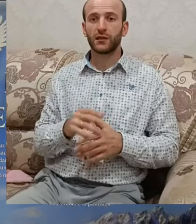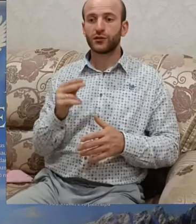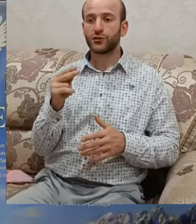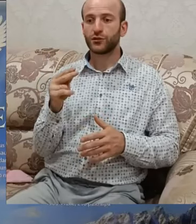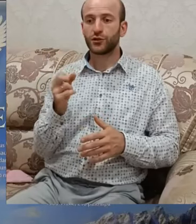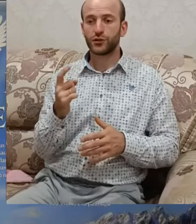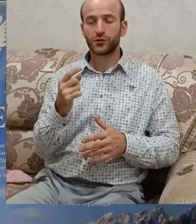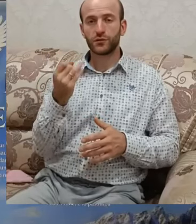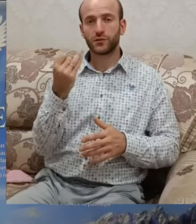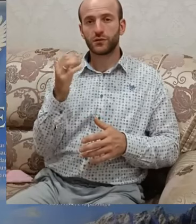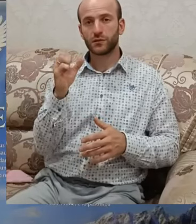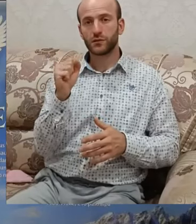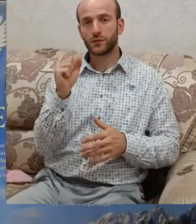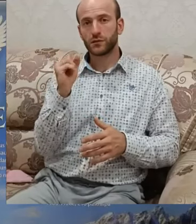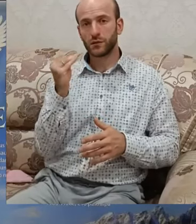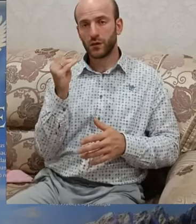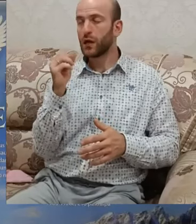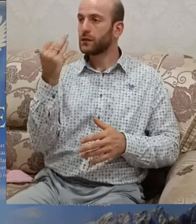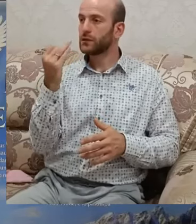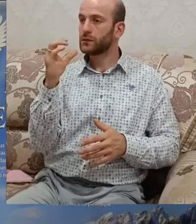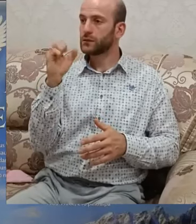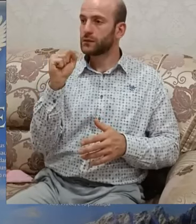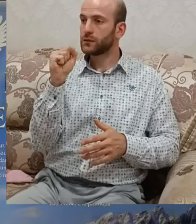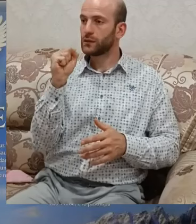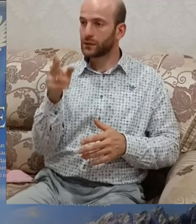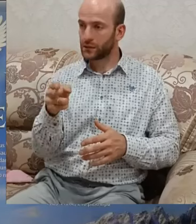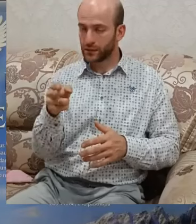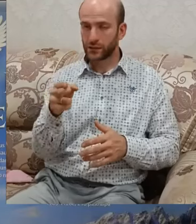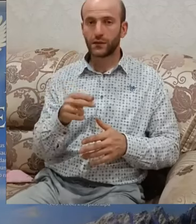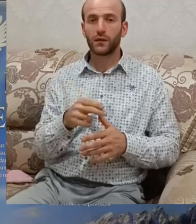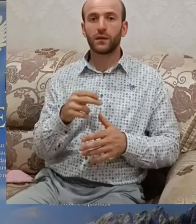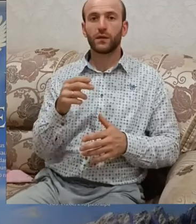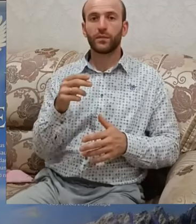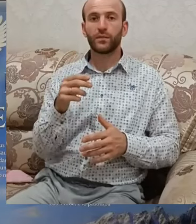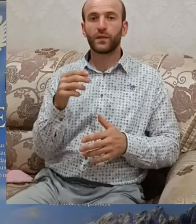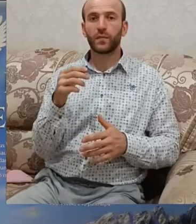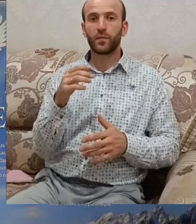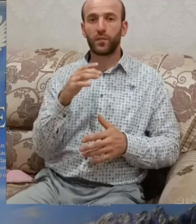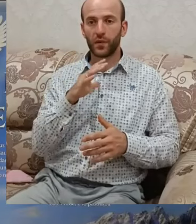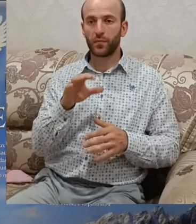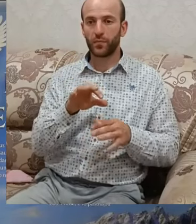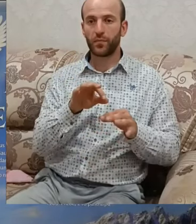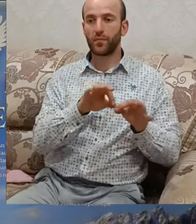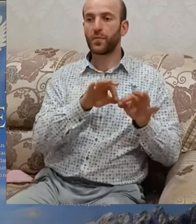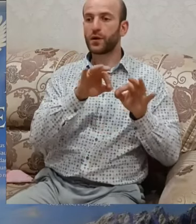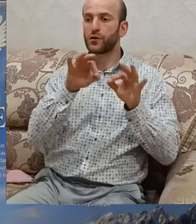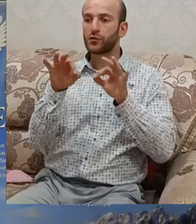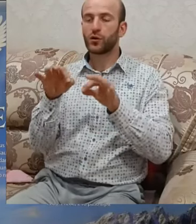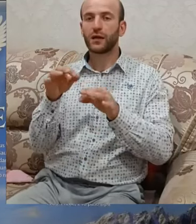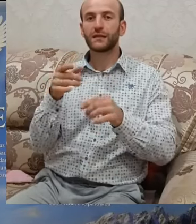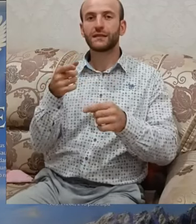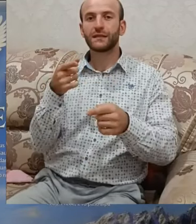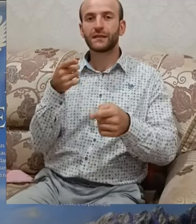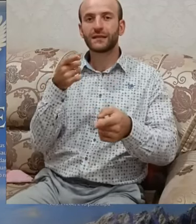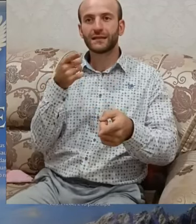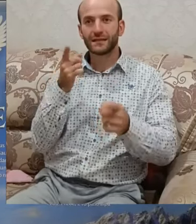Исаака. Ėjo jį atmetusi prigimtinė sėkla. И шла это естественное семя, которое его